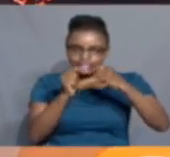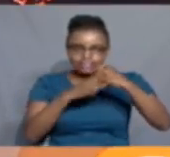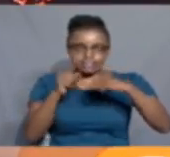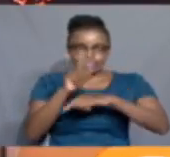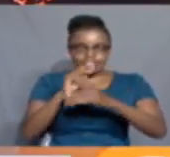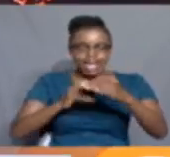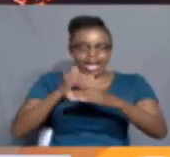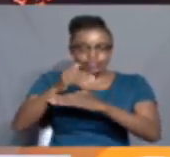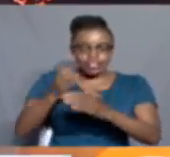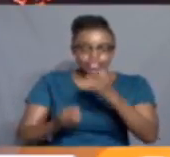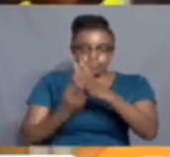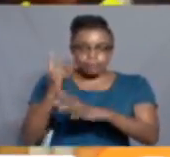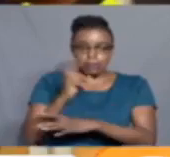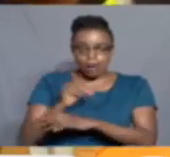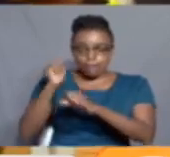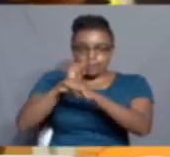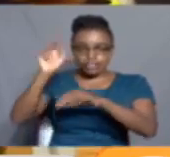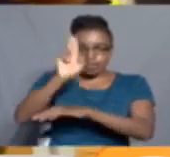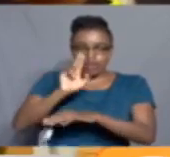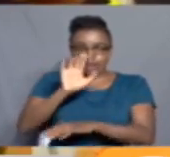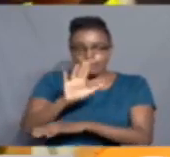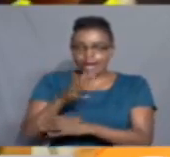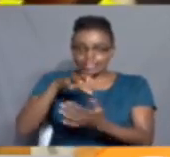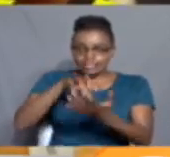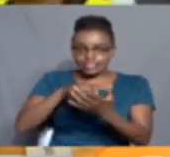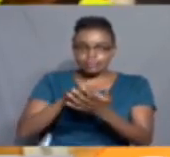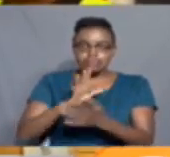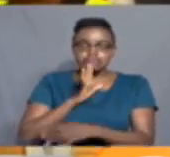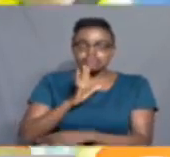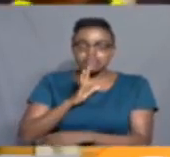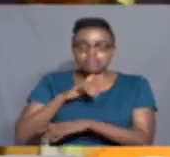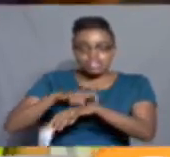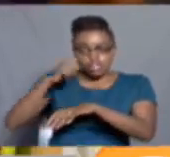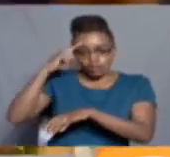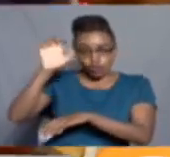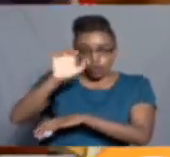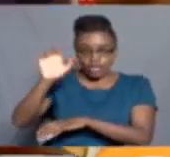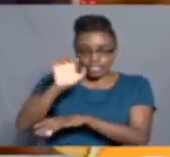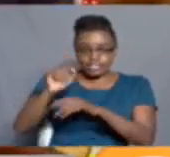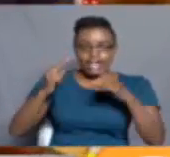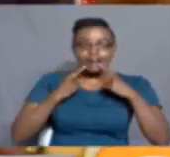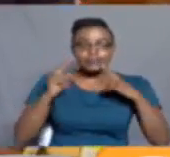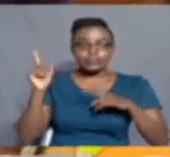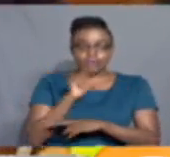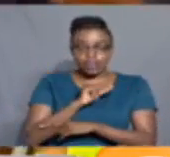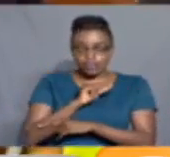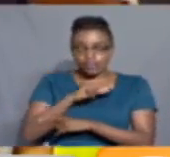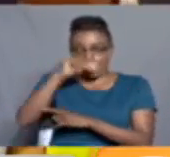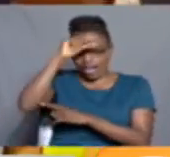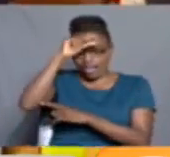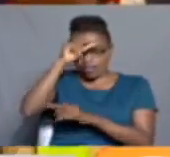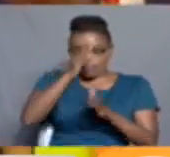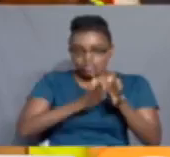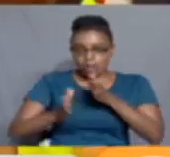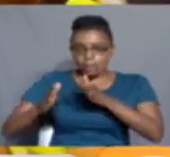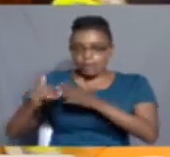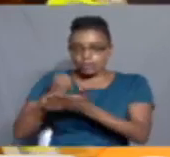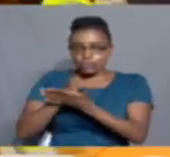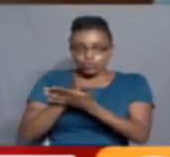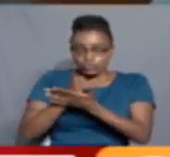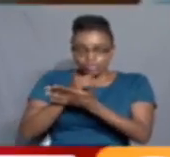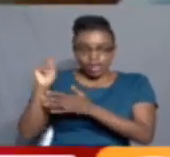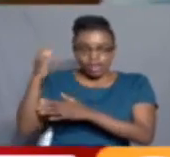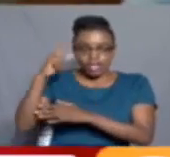ya usajili. Rais Uhuru Kenyatta katika ujumbe wake kwa wakenya msimu wa Pasaka pia alitangaza kuwa serikali imeweka mikakati ya kuwasajili